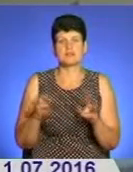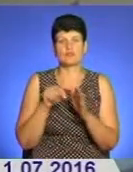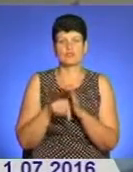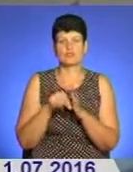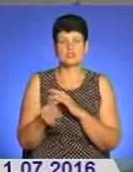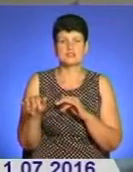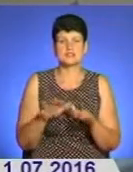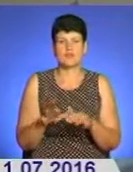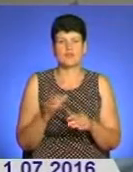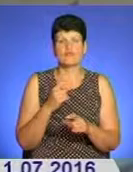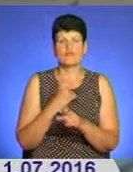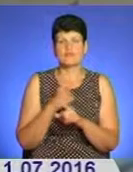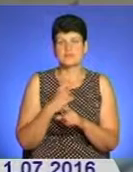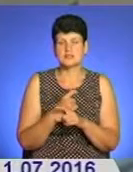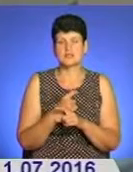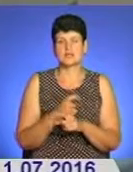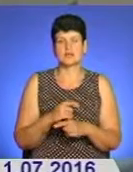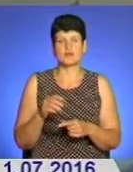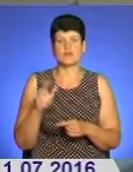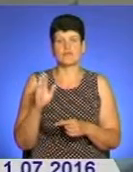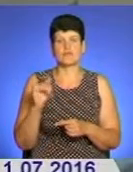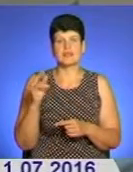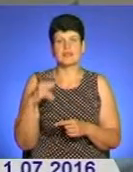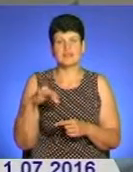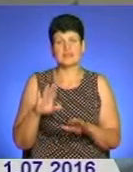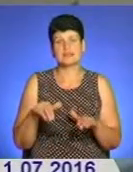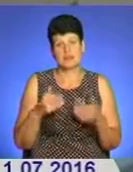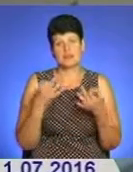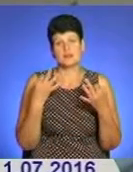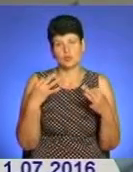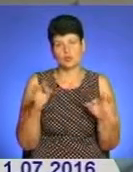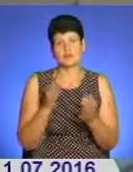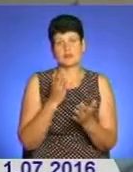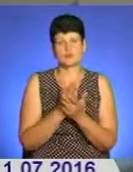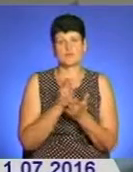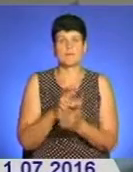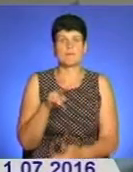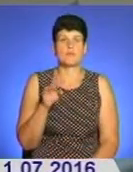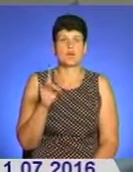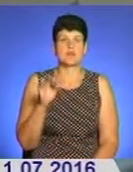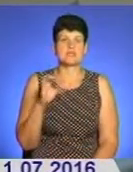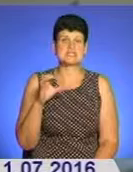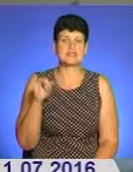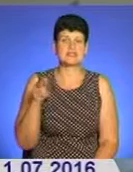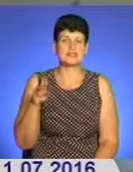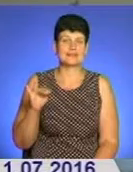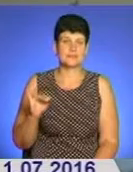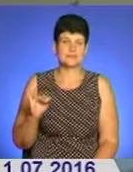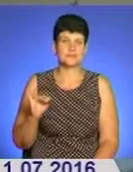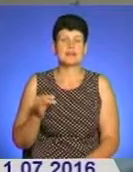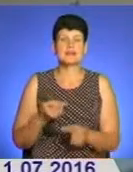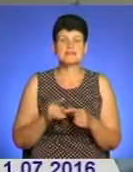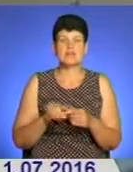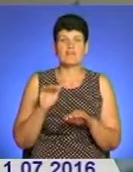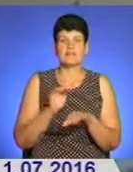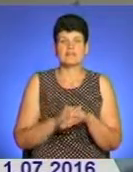Відні. Звичайно, що віденська влада була більш лояльніша до українців, вона відповідно дала дозвіл на існування товариства просвіти. Тобто, фактично, вже з